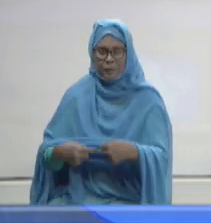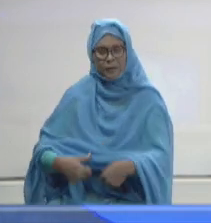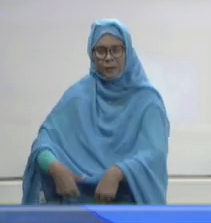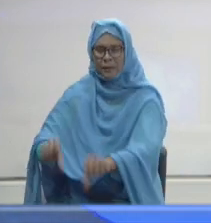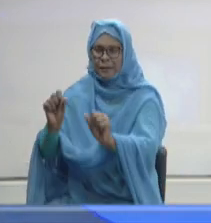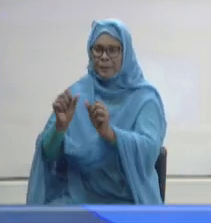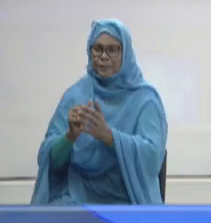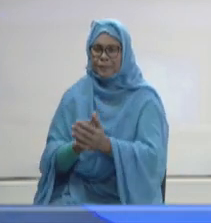صعبه افتتح